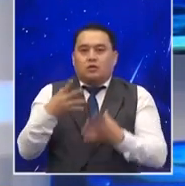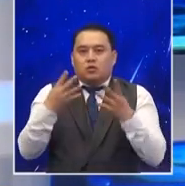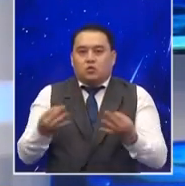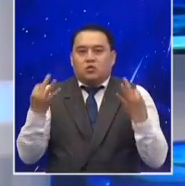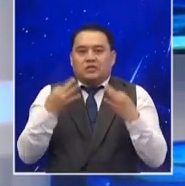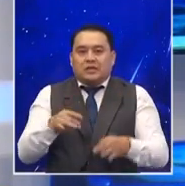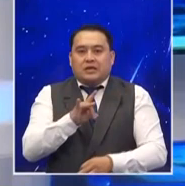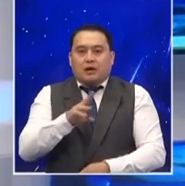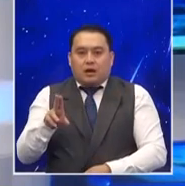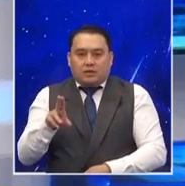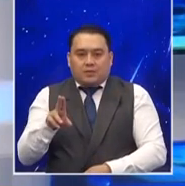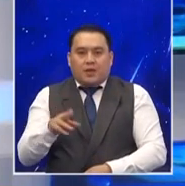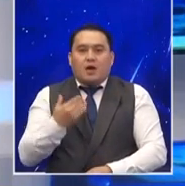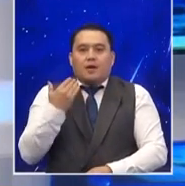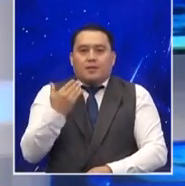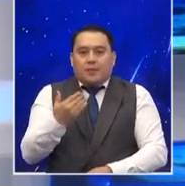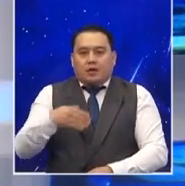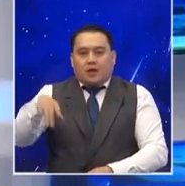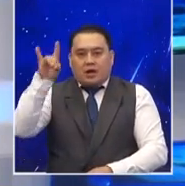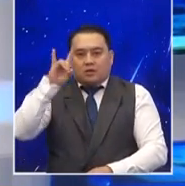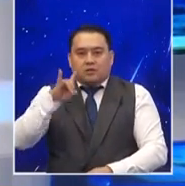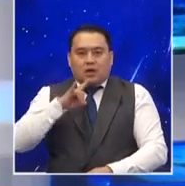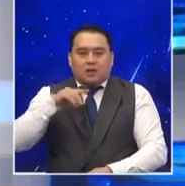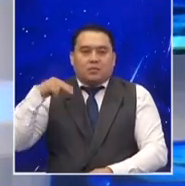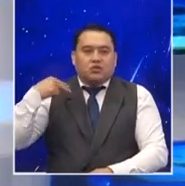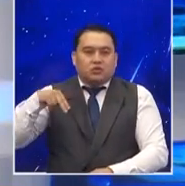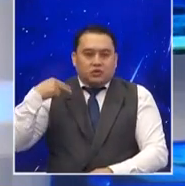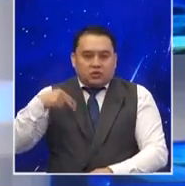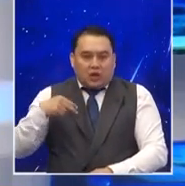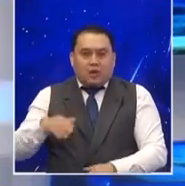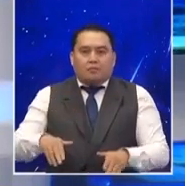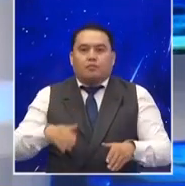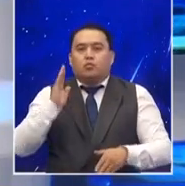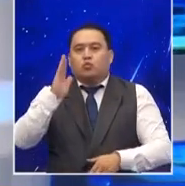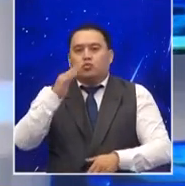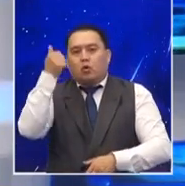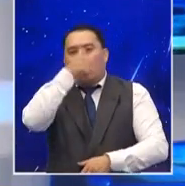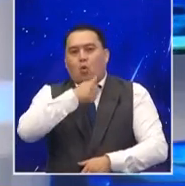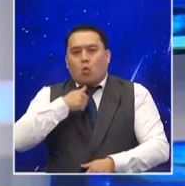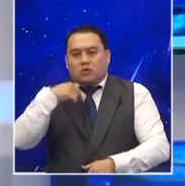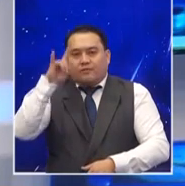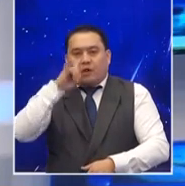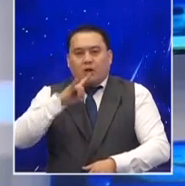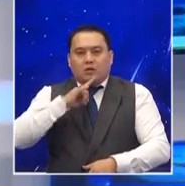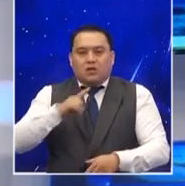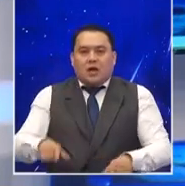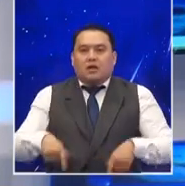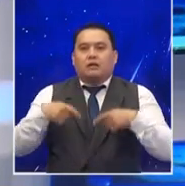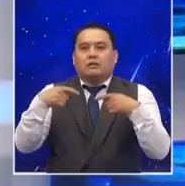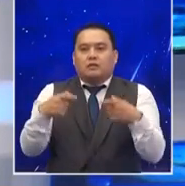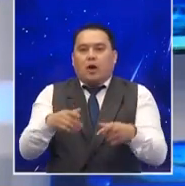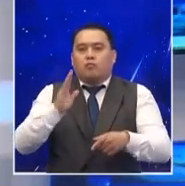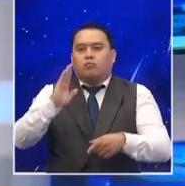Дню независимости Республики Казахстан. По словам Касым-Жомарта Токаева, предстоящий год станет для казахстанцев рубежным.